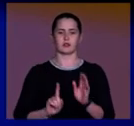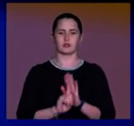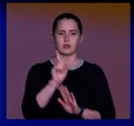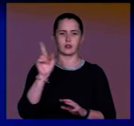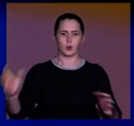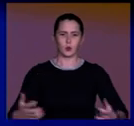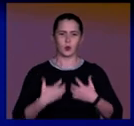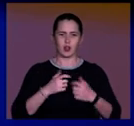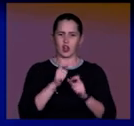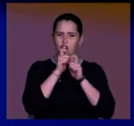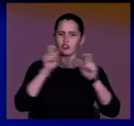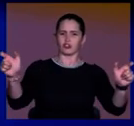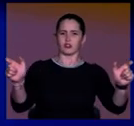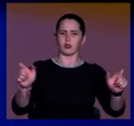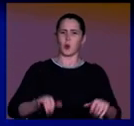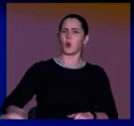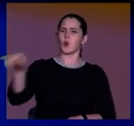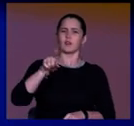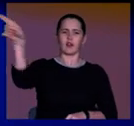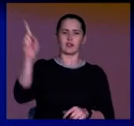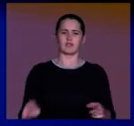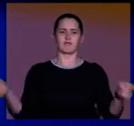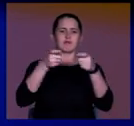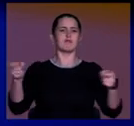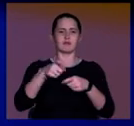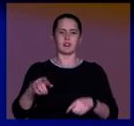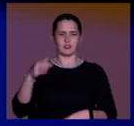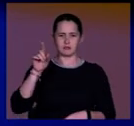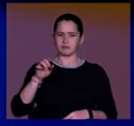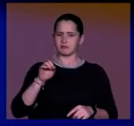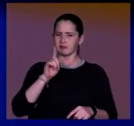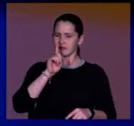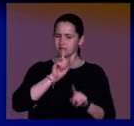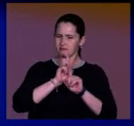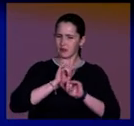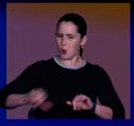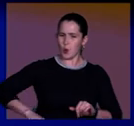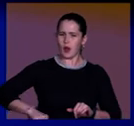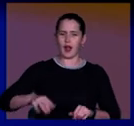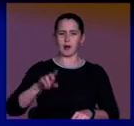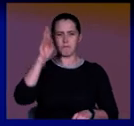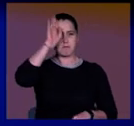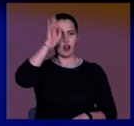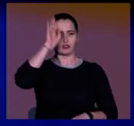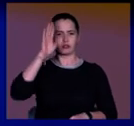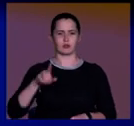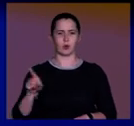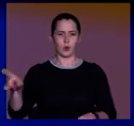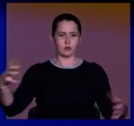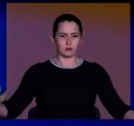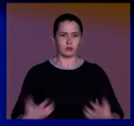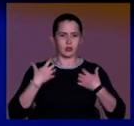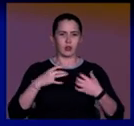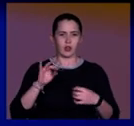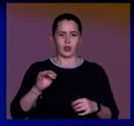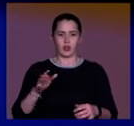закричал испуганные сердито куда ты забрал все негодный мальчишка слезай сейчас же алёша вздрогнул и